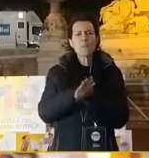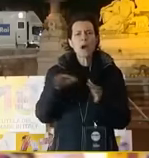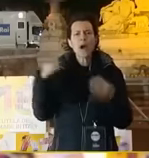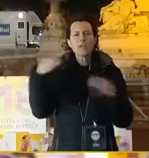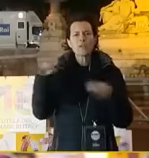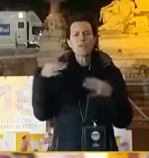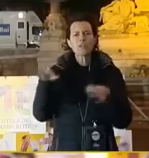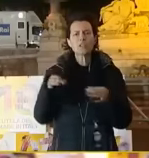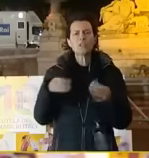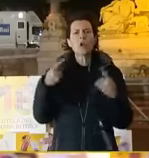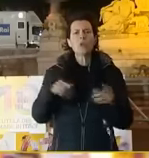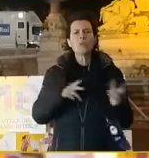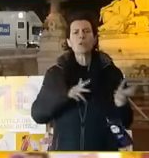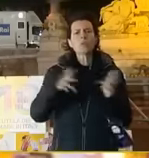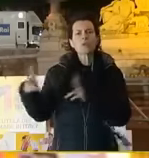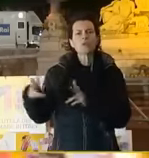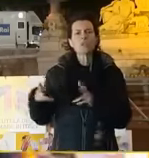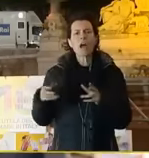condominio.